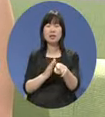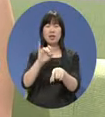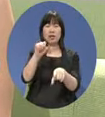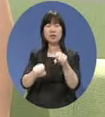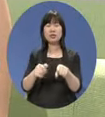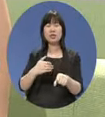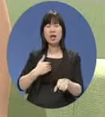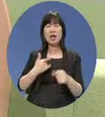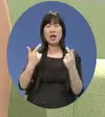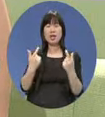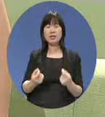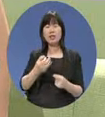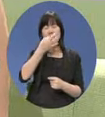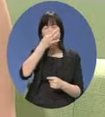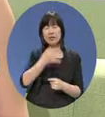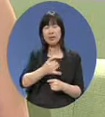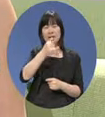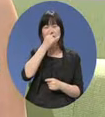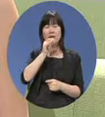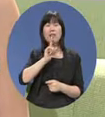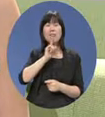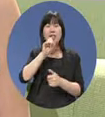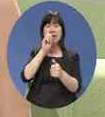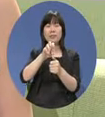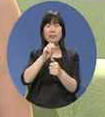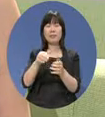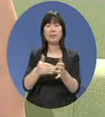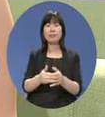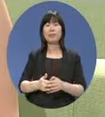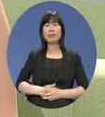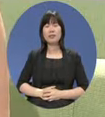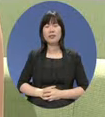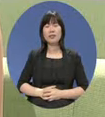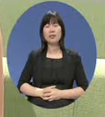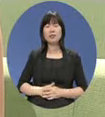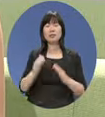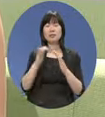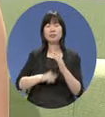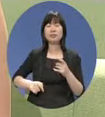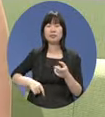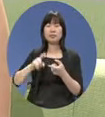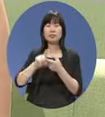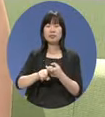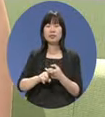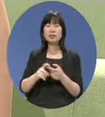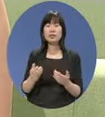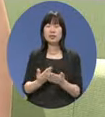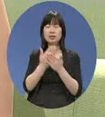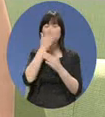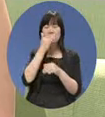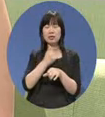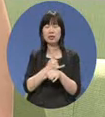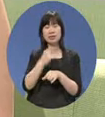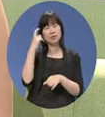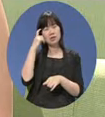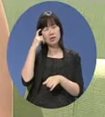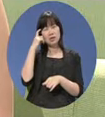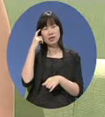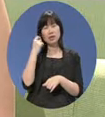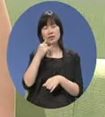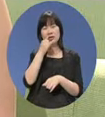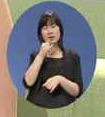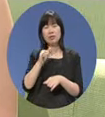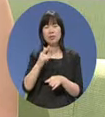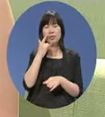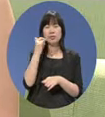행동이 나를 좀 이렇게 힘들게 했어, 만 얘기를 해 주시는 거고요. 또 우리가 이제 가족 유대감을 또 증진시킨다라고 생각하면서